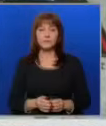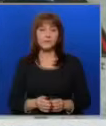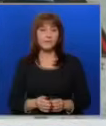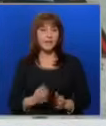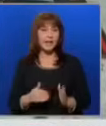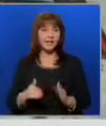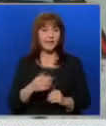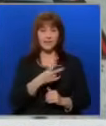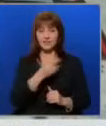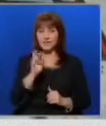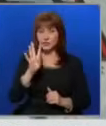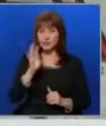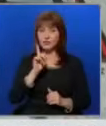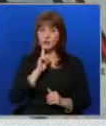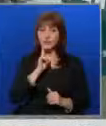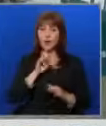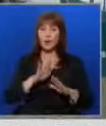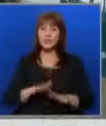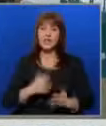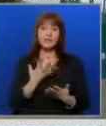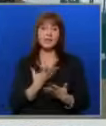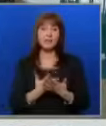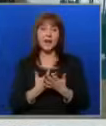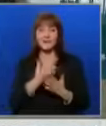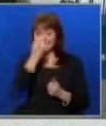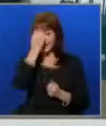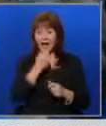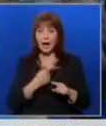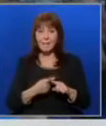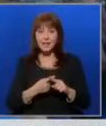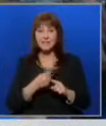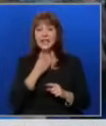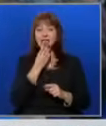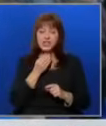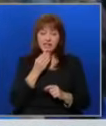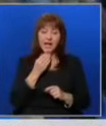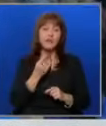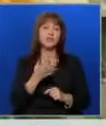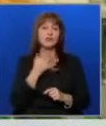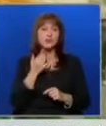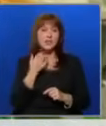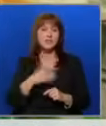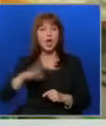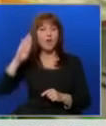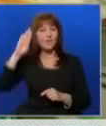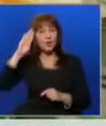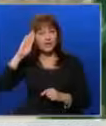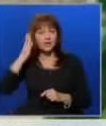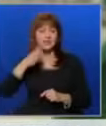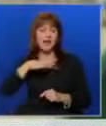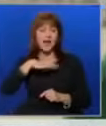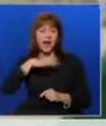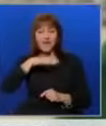Над 240 души остават в плен на Хамас – израелци и чужденци, войници и цивилни, възрастни и